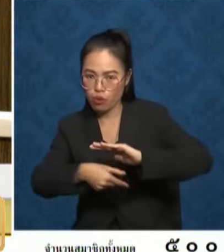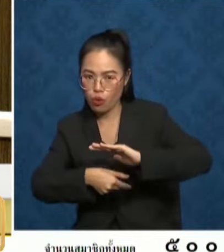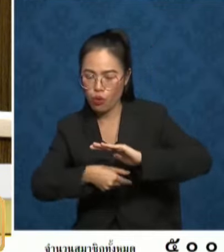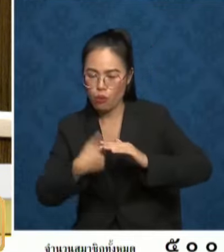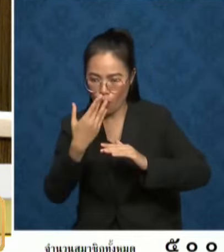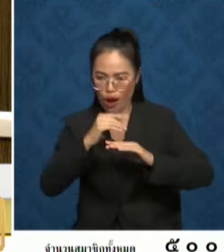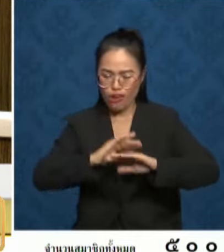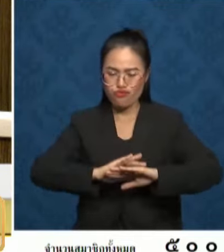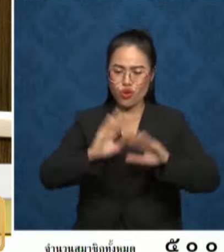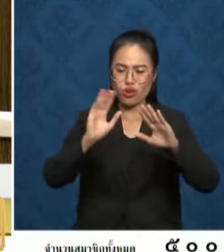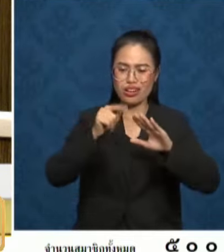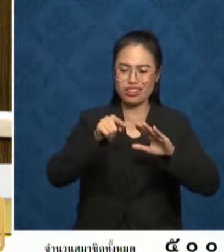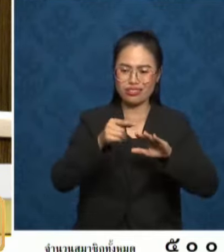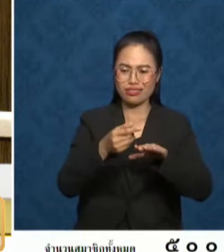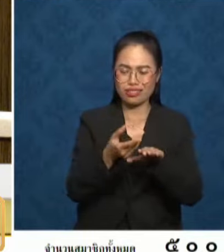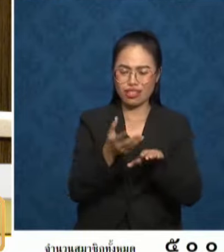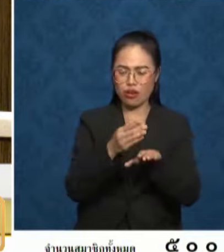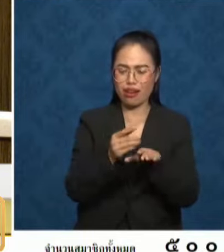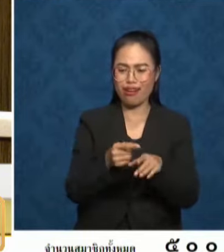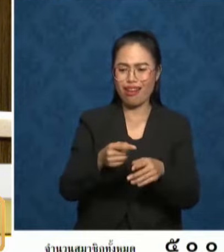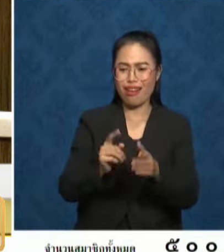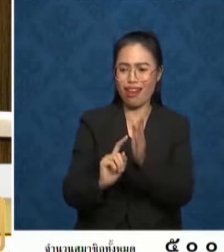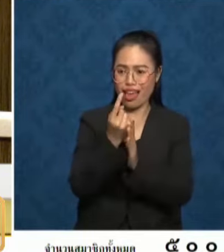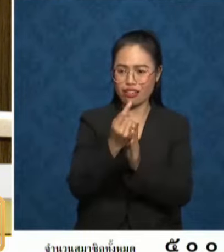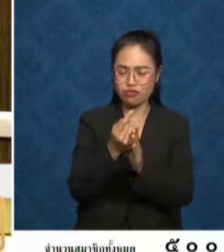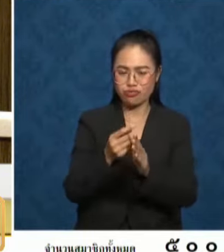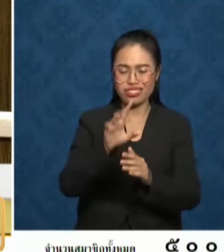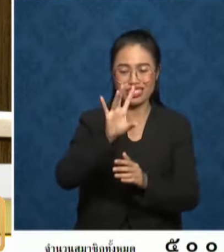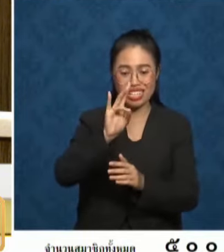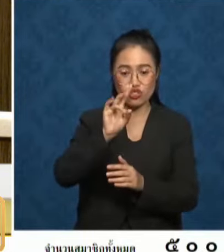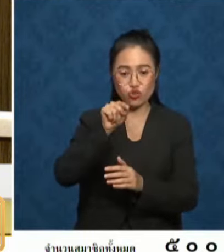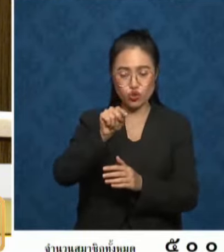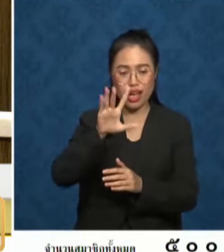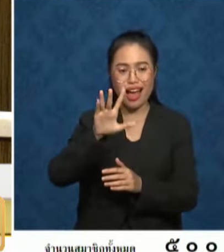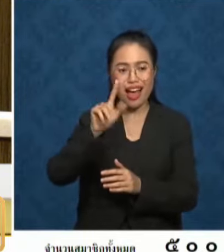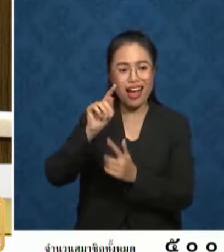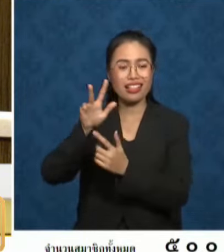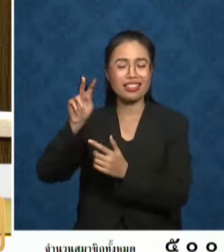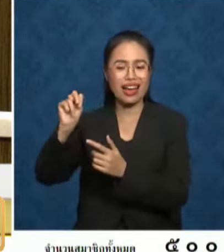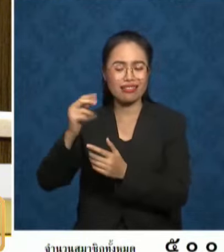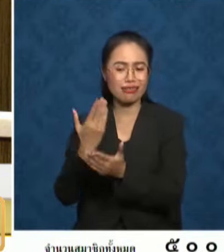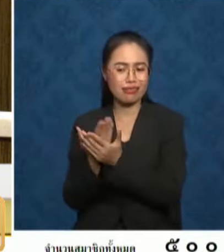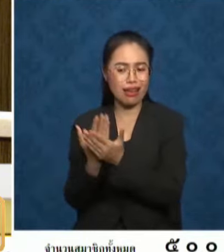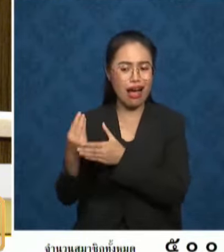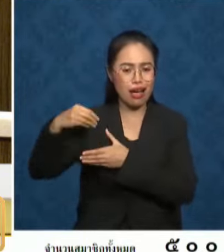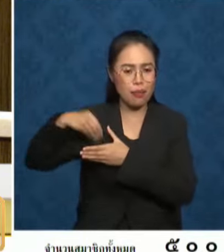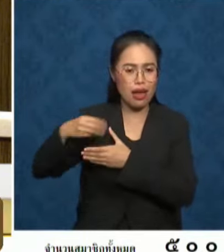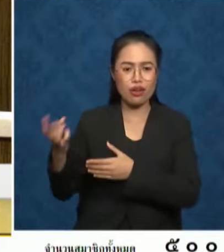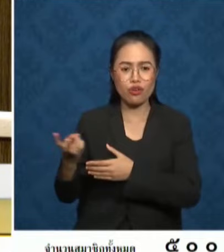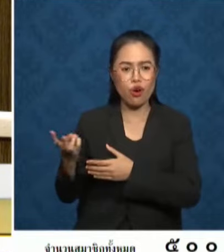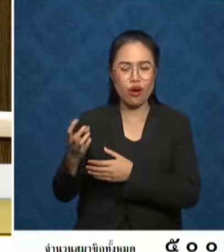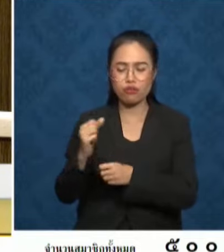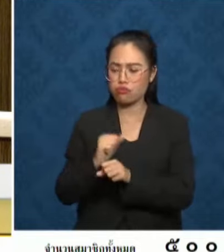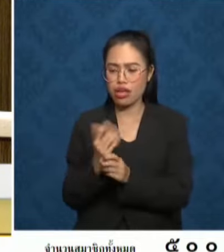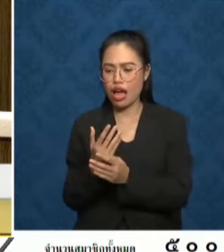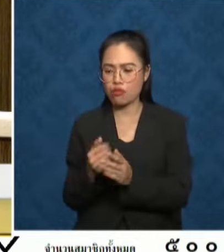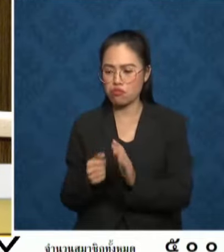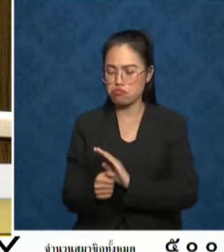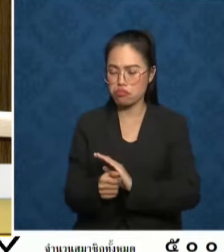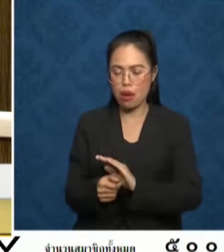ยอดกำไรเาเนี่ยใน 1เที่ยวเนี่ย 7.5ตันเขาเหลือกำไรเพียงเล็กน้อยเนี่ยเขาอาจจะอยู่ไม่ได้